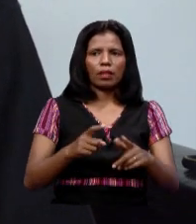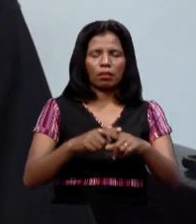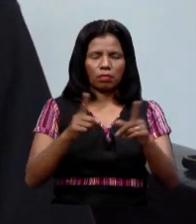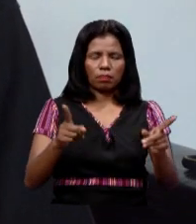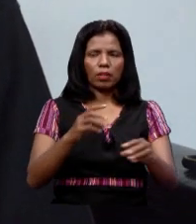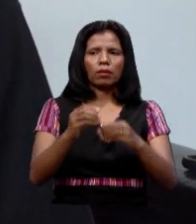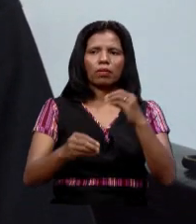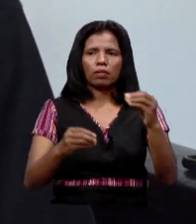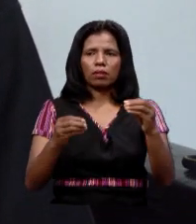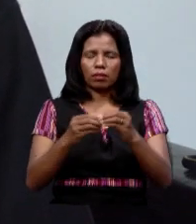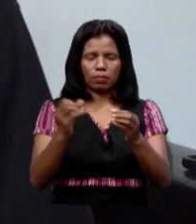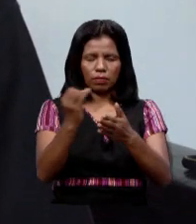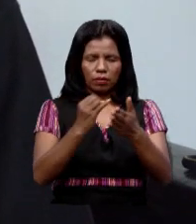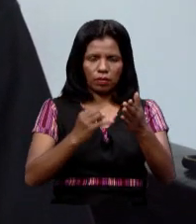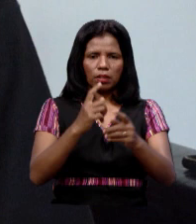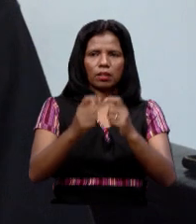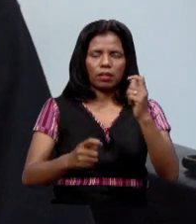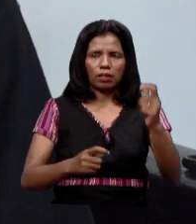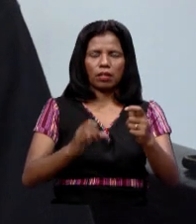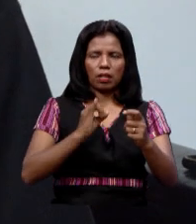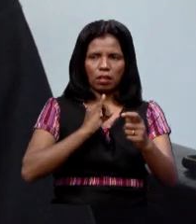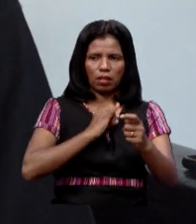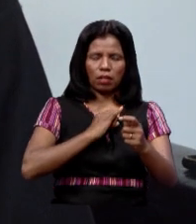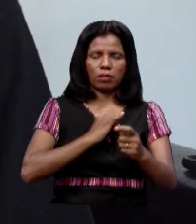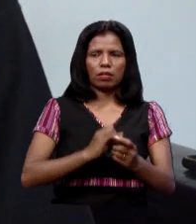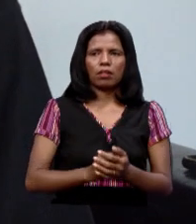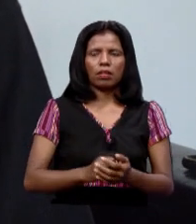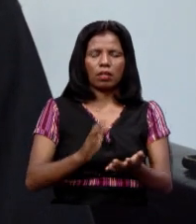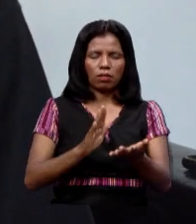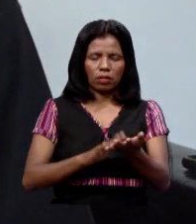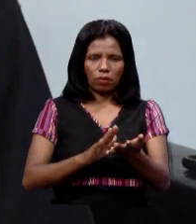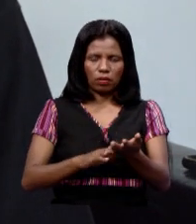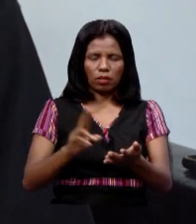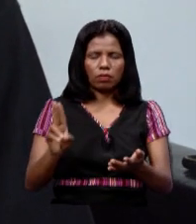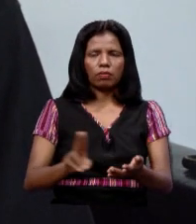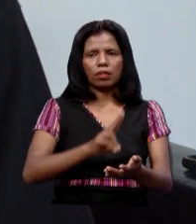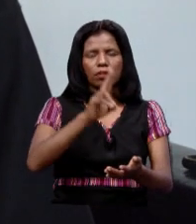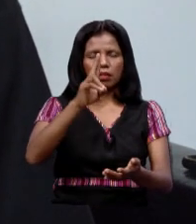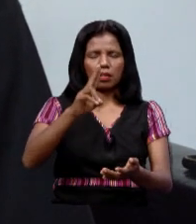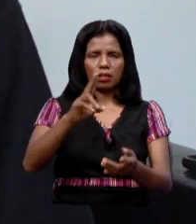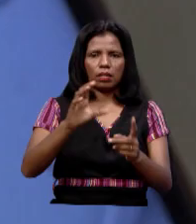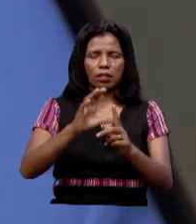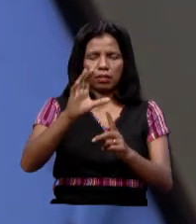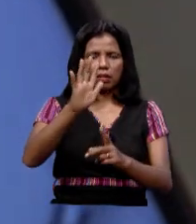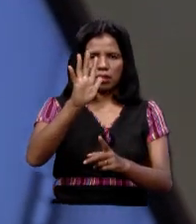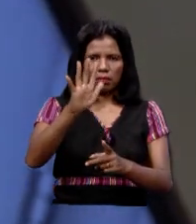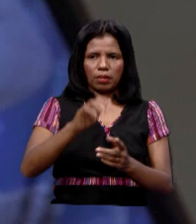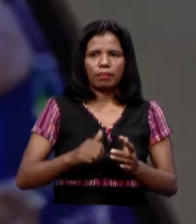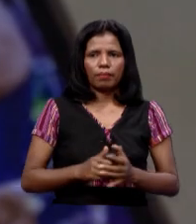ba pintura digital ni mai ya hau se ya na universidad ya semester 5 ne